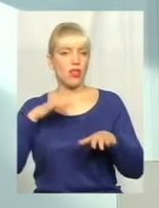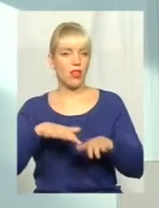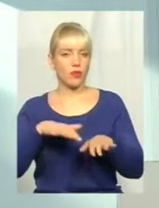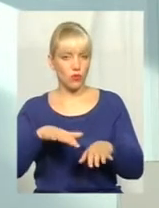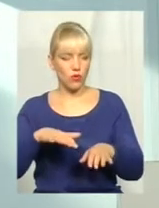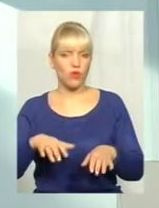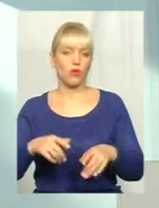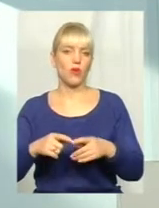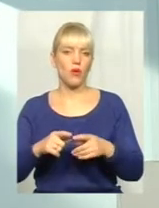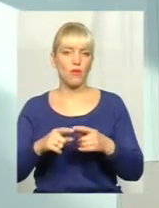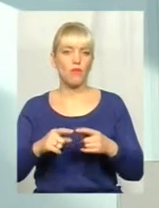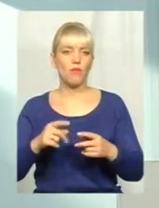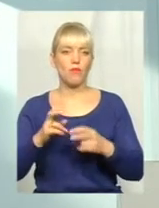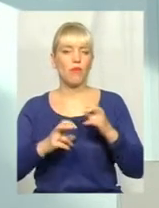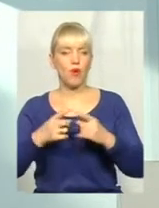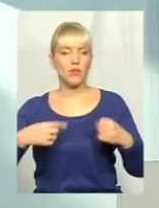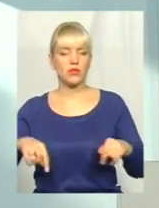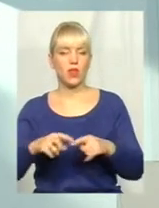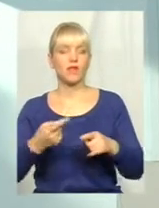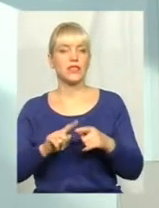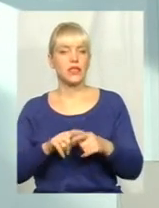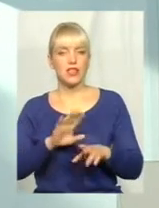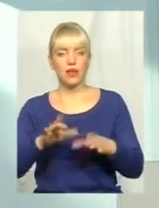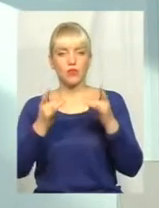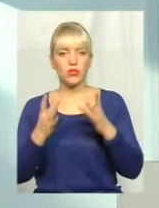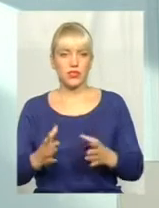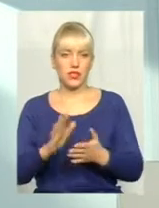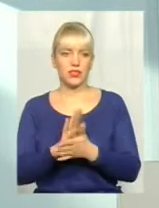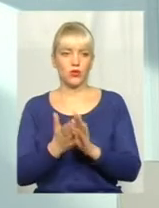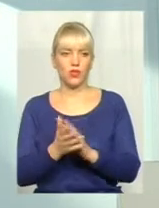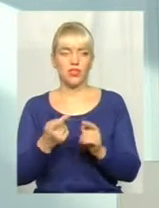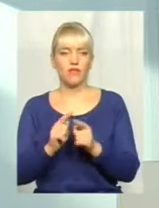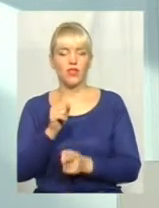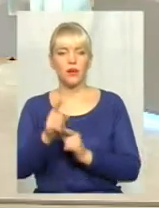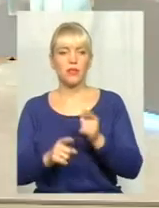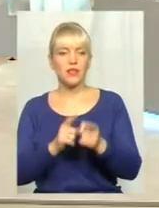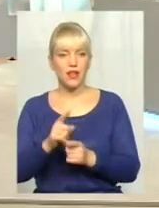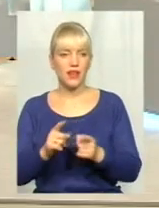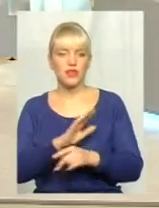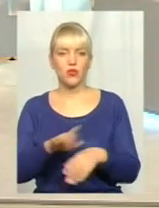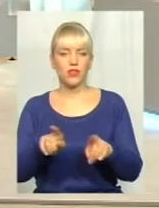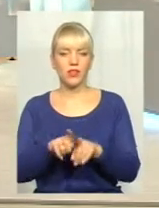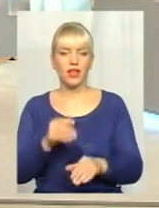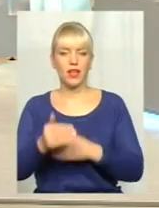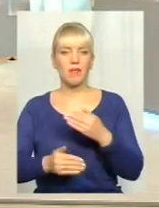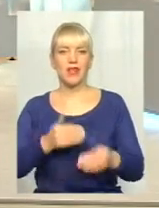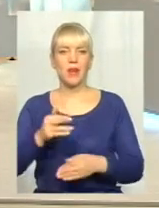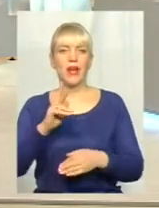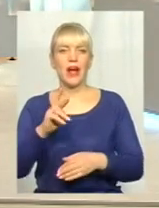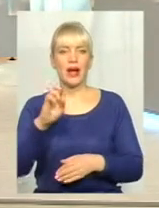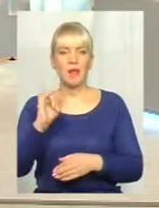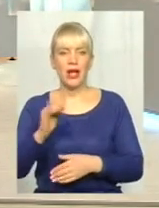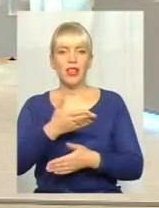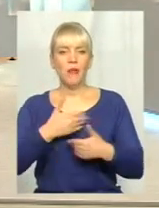швейні цехи. Дуже така непроста ситуація, і вона міняється, але не такими темпами, як би нам хотілося.